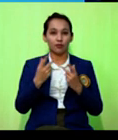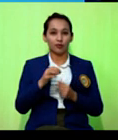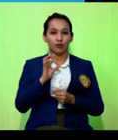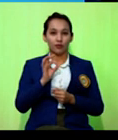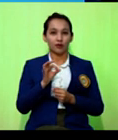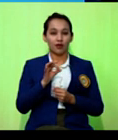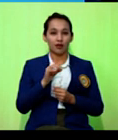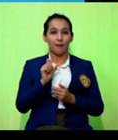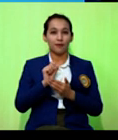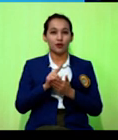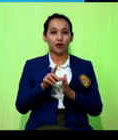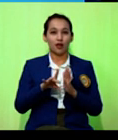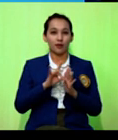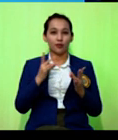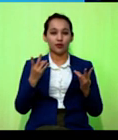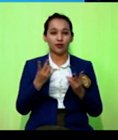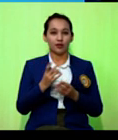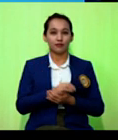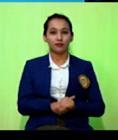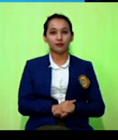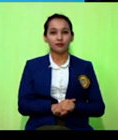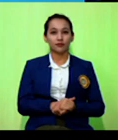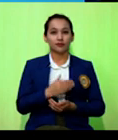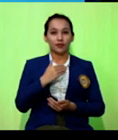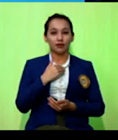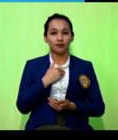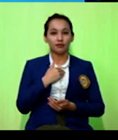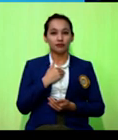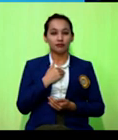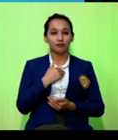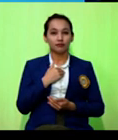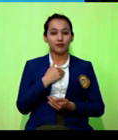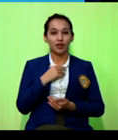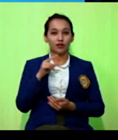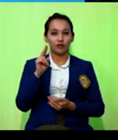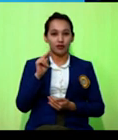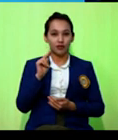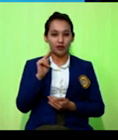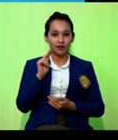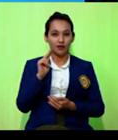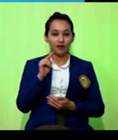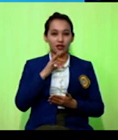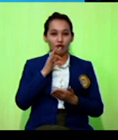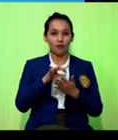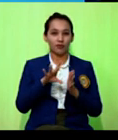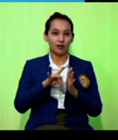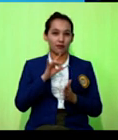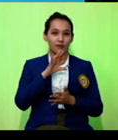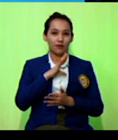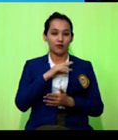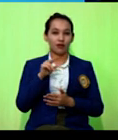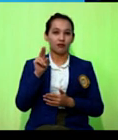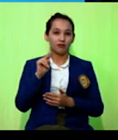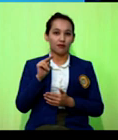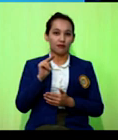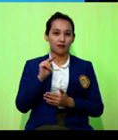misolni tanlab olishingiz kerak edi. Men esa D variantini tanlab oldim. D